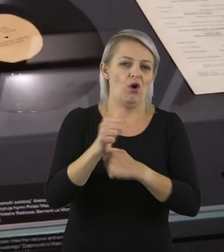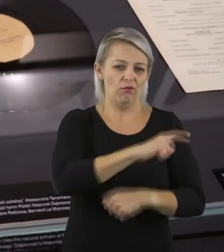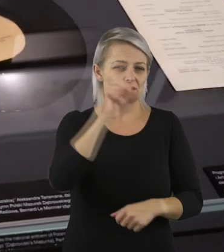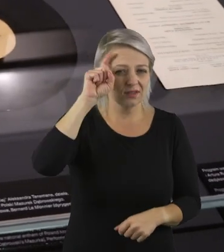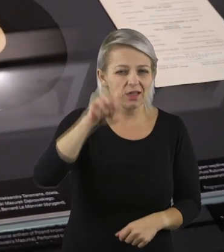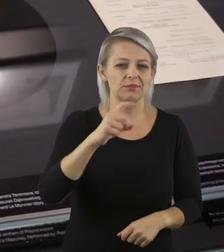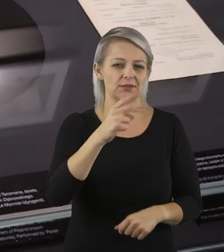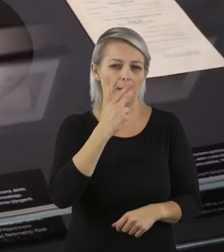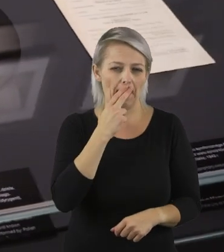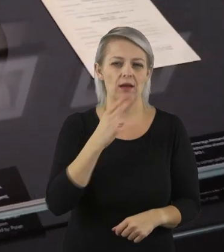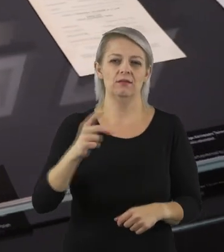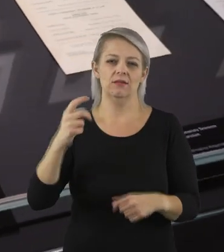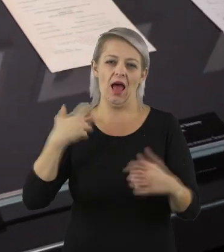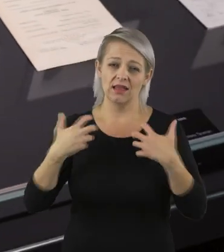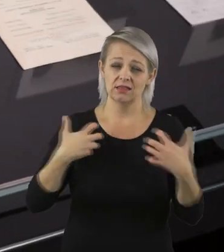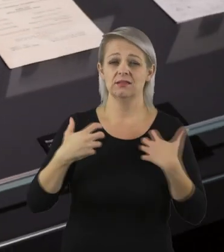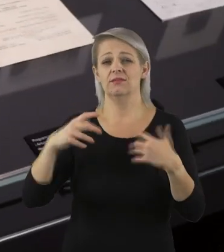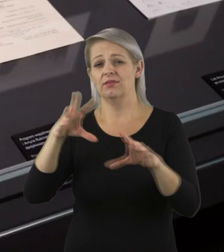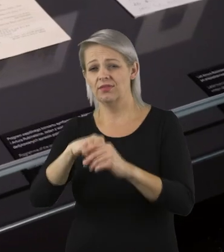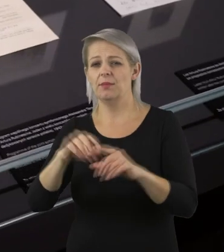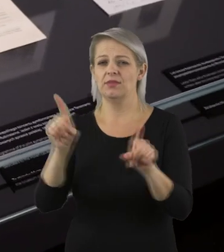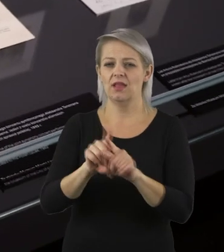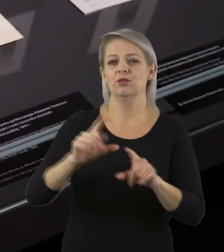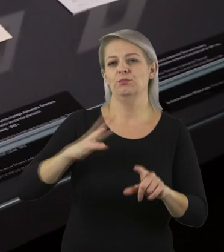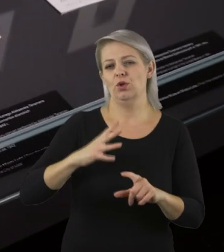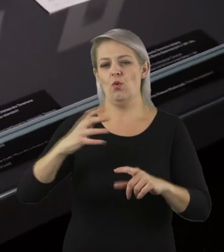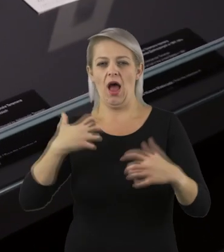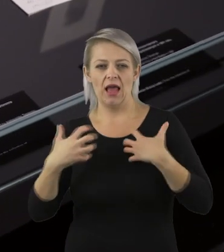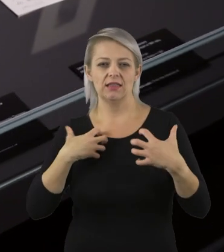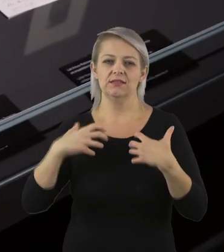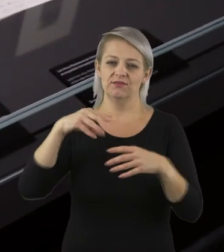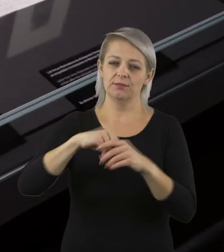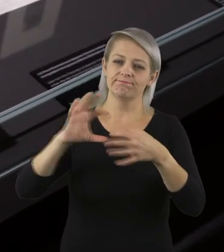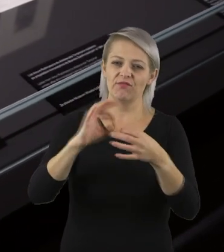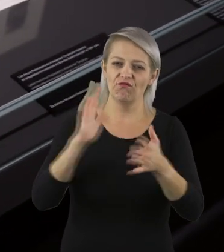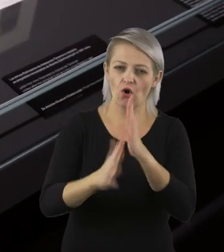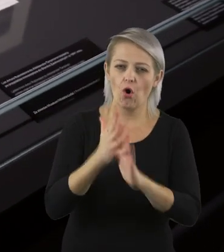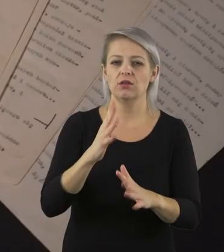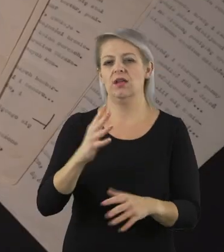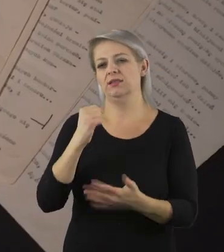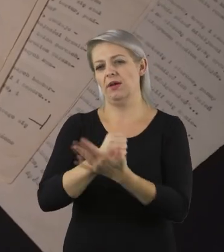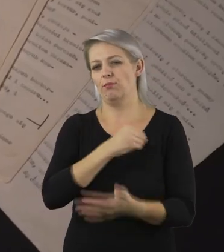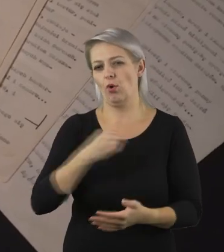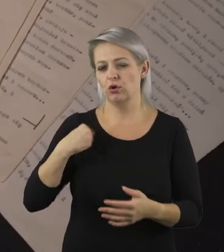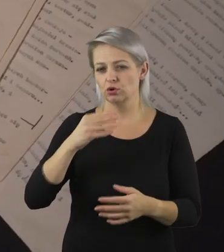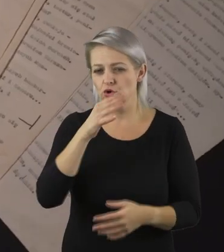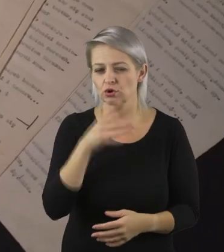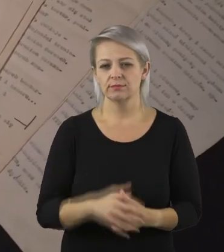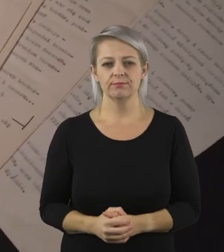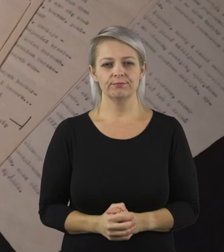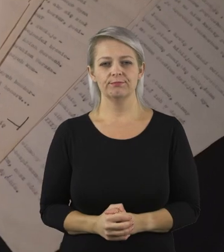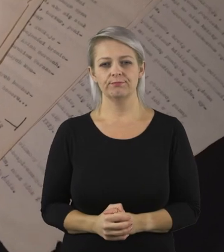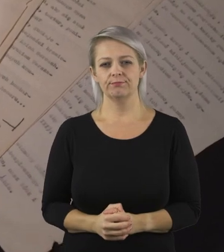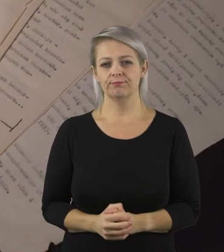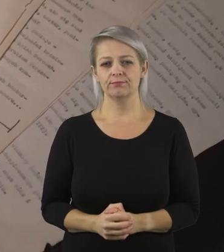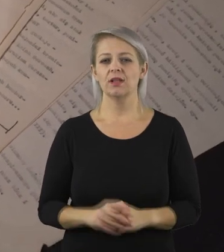przed nazistami artystów. Przedstawia ślady działalności znaczącej w kontekście wojny i sprawy